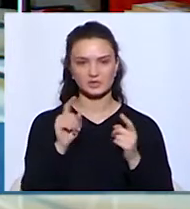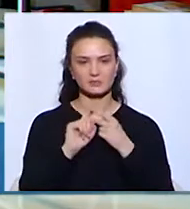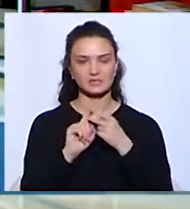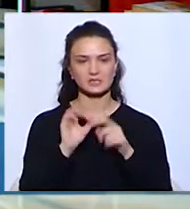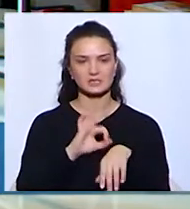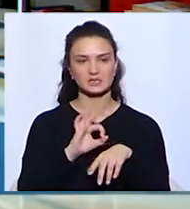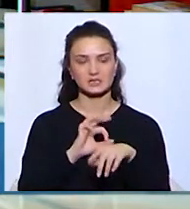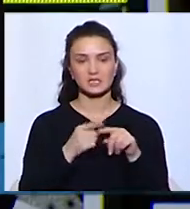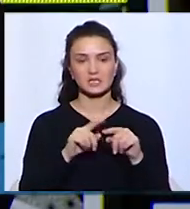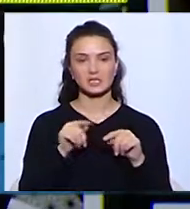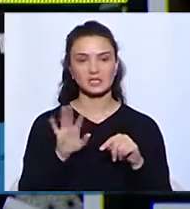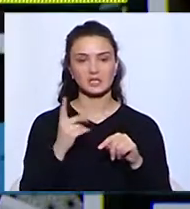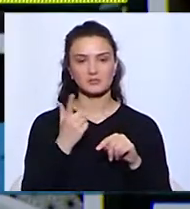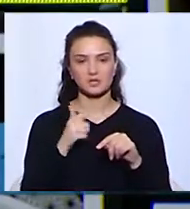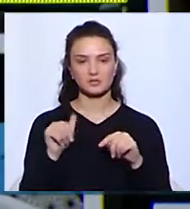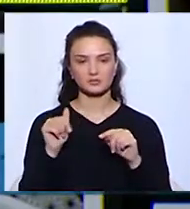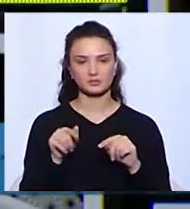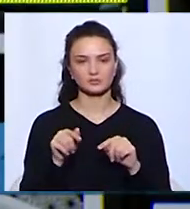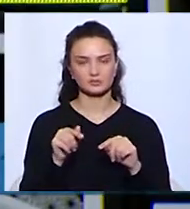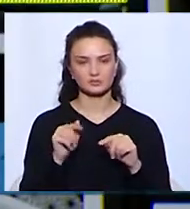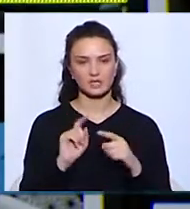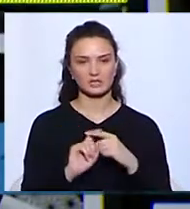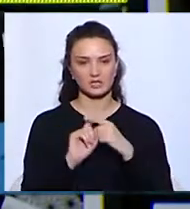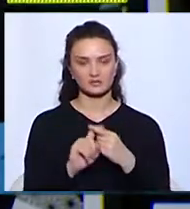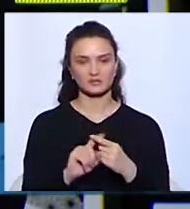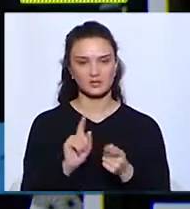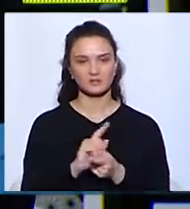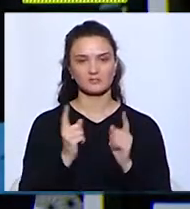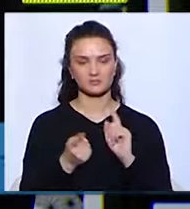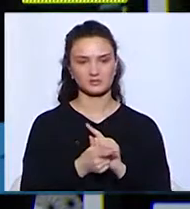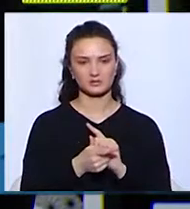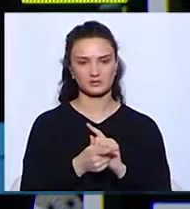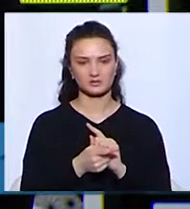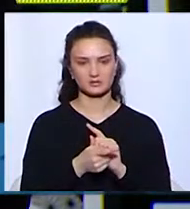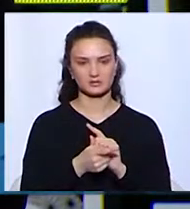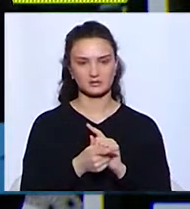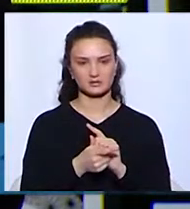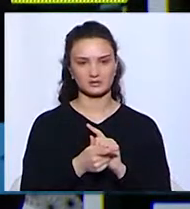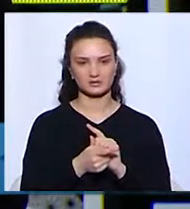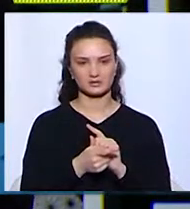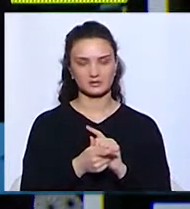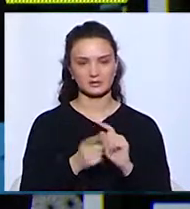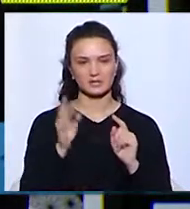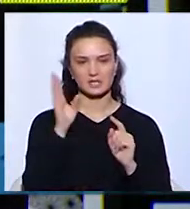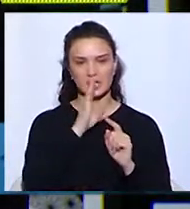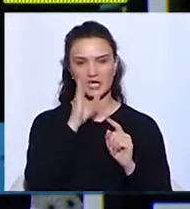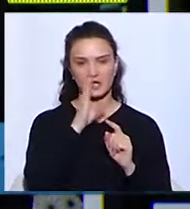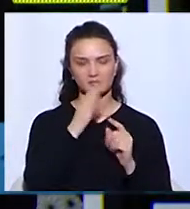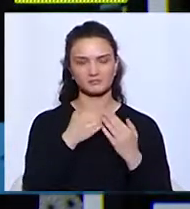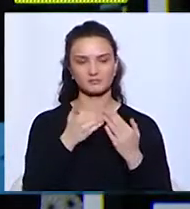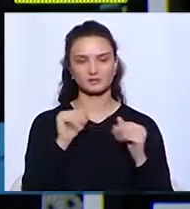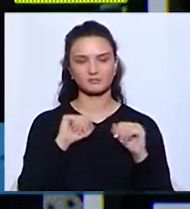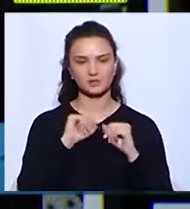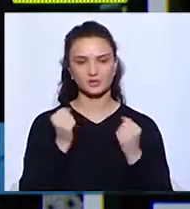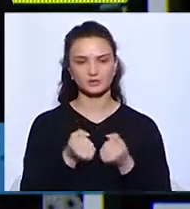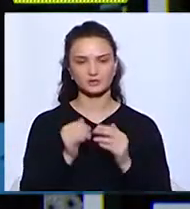არის ინფექცია, რომელიც არა მარტო ფეკალურ-ორალური გზით გადადის, არამედ ჰაერწვეთოვანი გზითაც. შესაბამისად, ზამთარში,